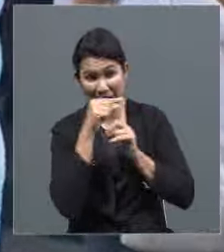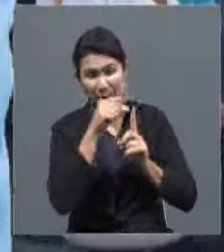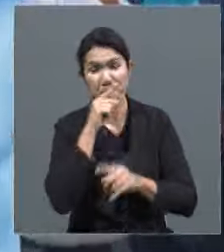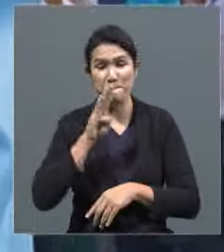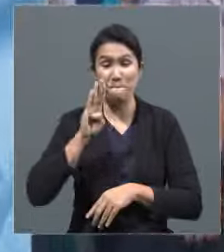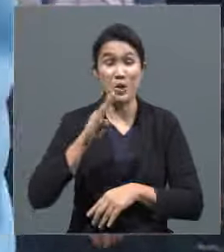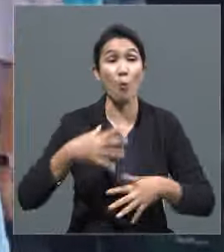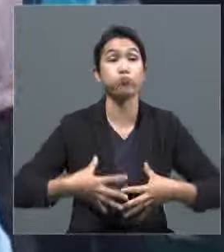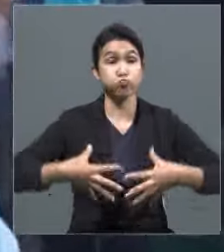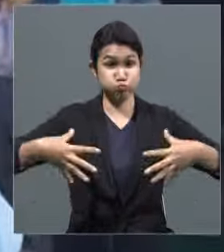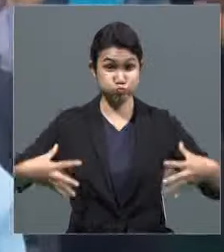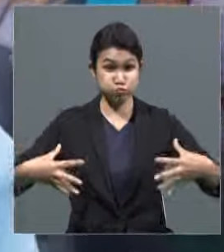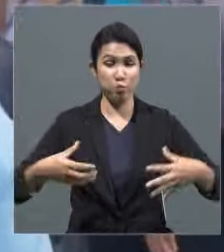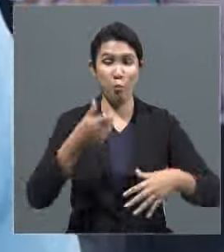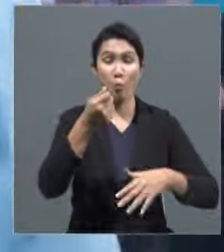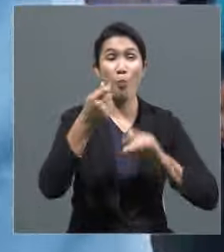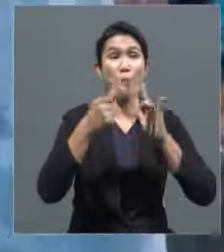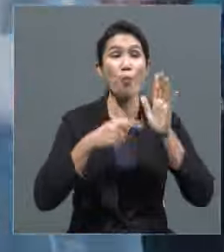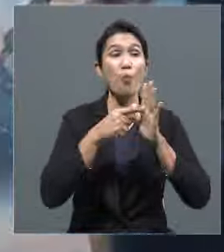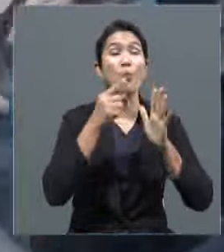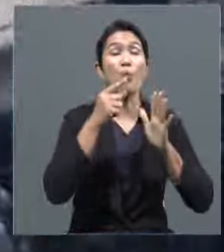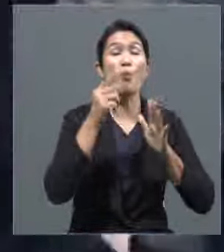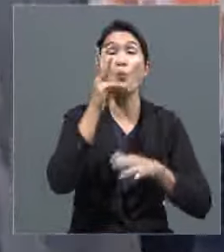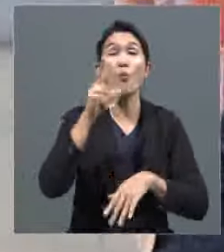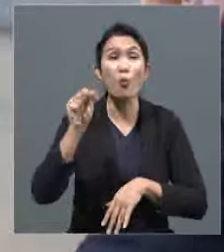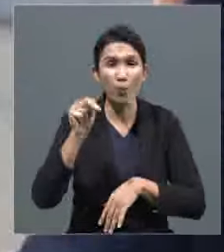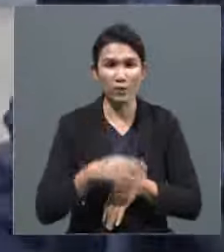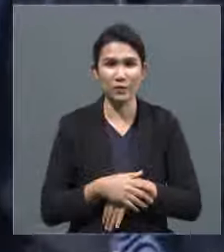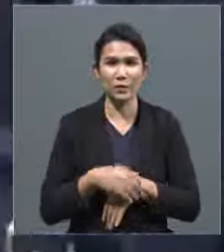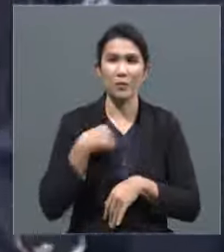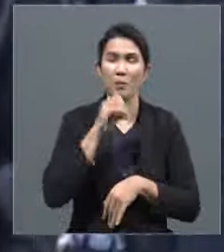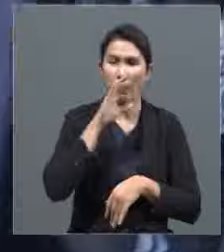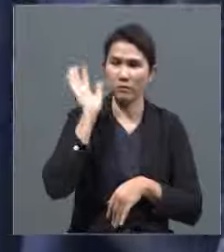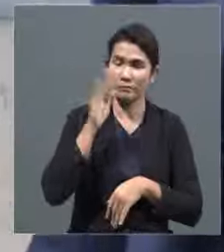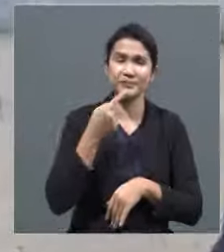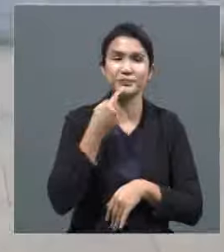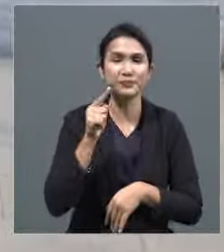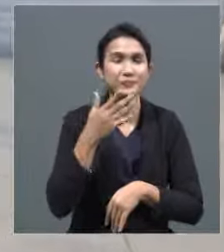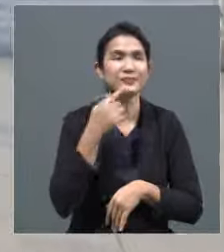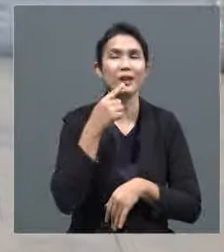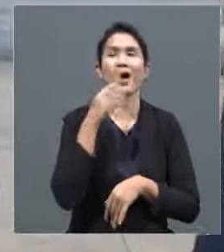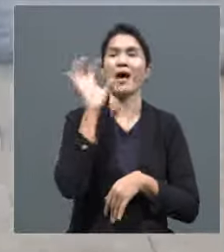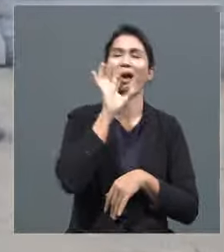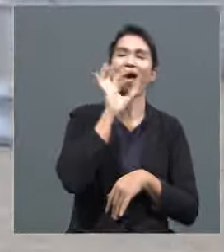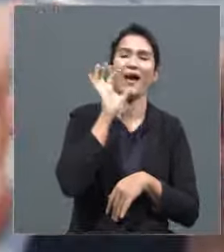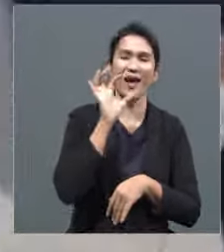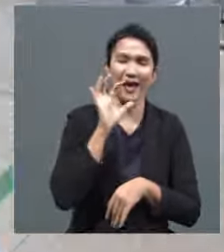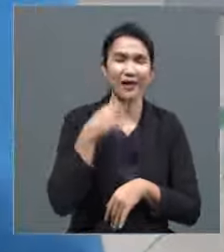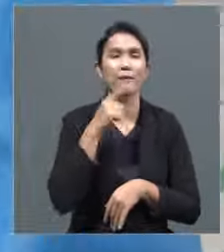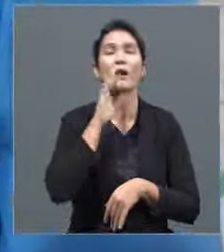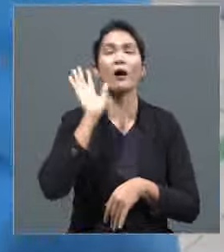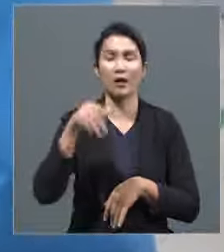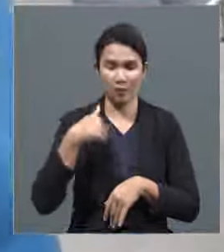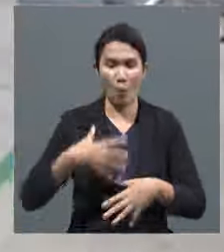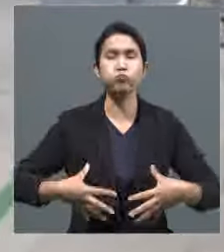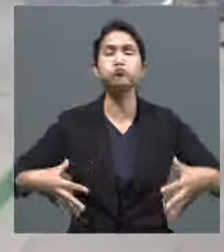อ้วนต้องเรียกบิ๊กอ้วนใช่หรือไม่นะนายภูมิธรรมเนี่ยก็ไม่ได้ตอบอะไรมากก็หัวเราะอะค่ะแล้วก็ตอบมาสั้นๆบอกว่าตน